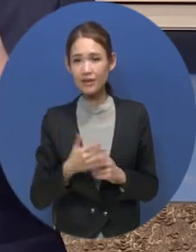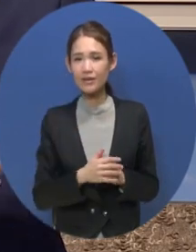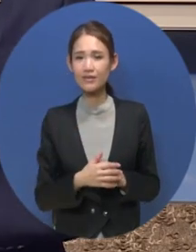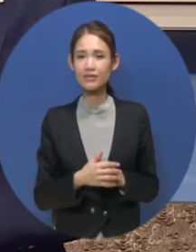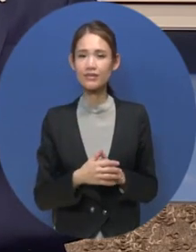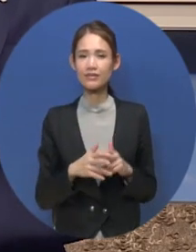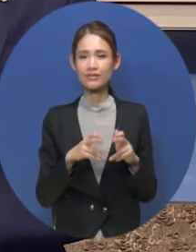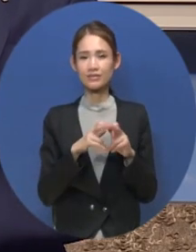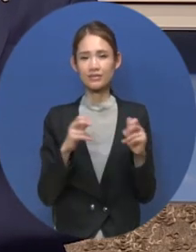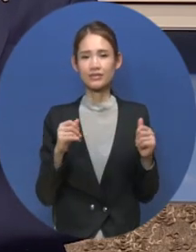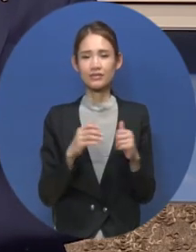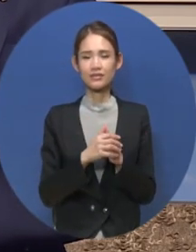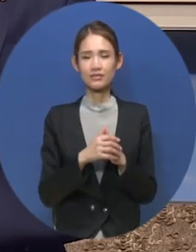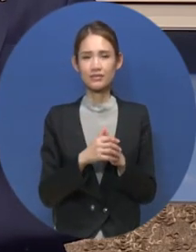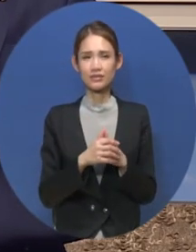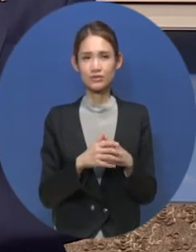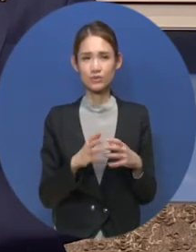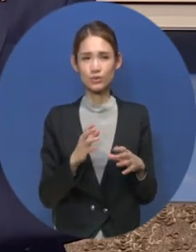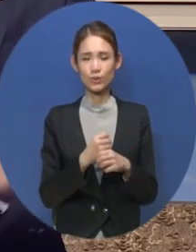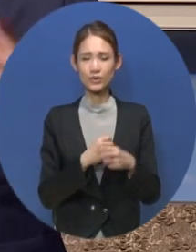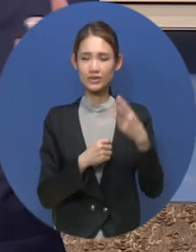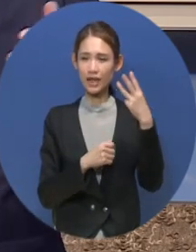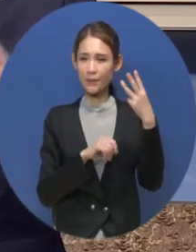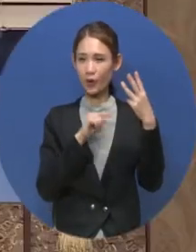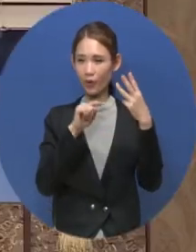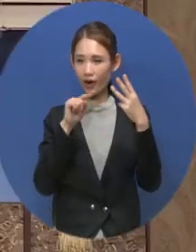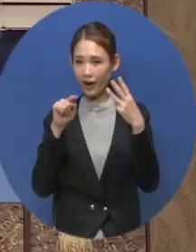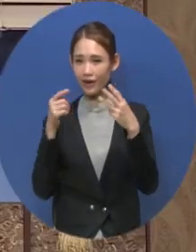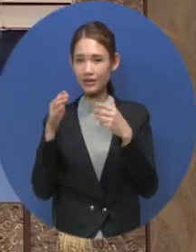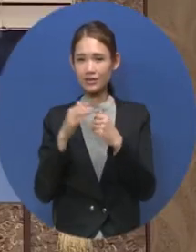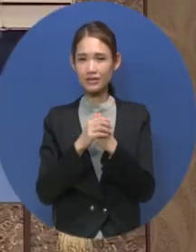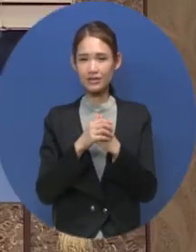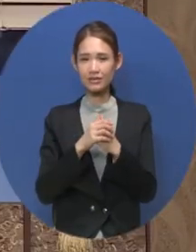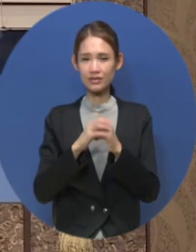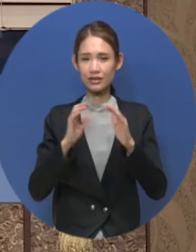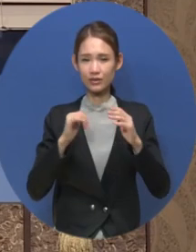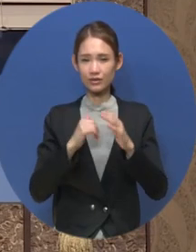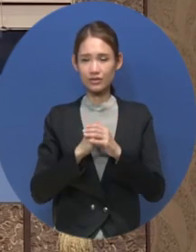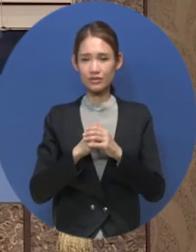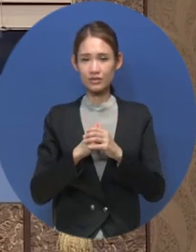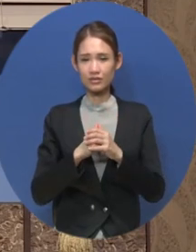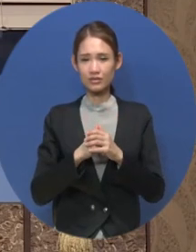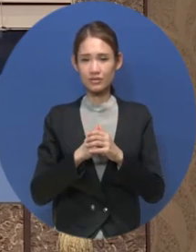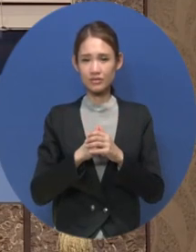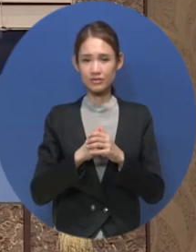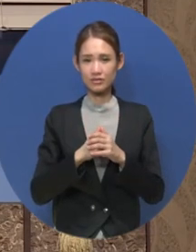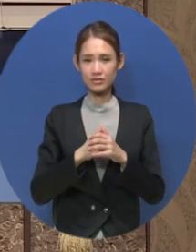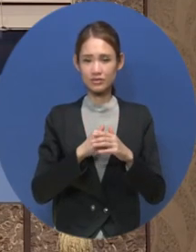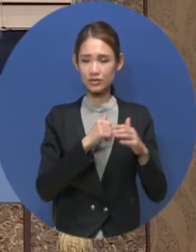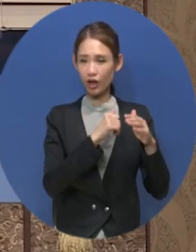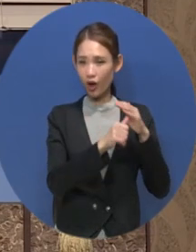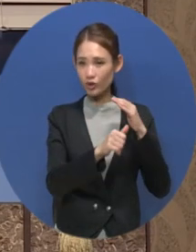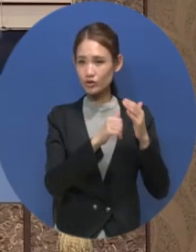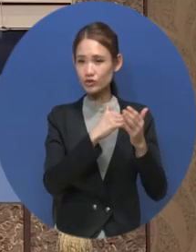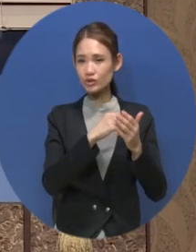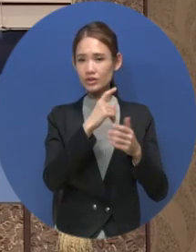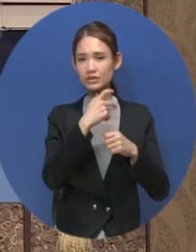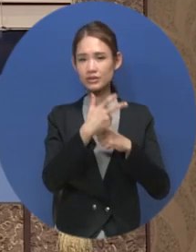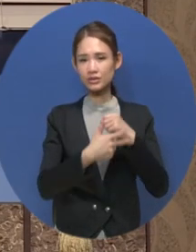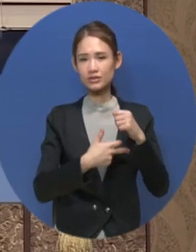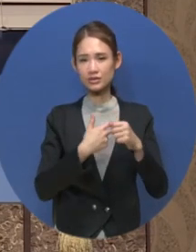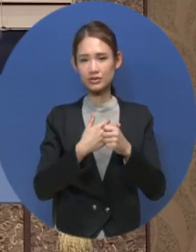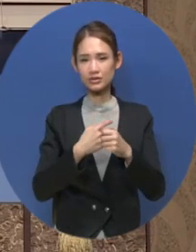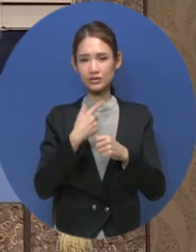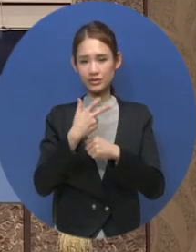제가 패럴림픽을 세 번 나갔는데요. 예. 국가대표로 제가 선수 생활을 17년 했고 제가